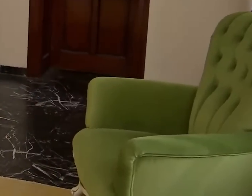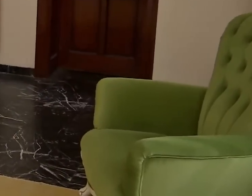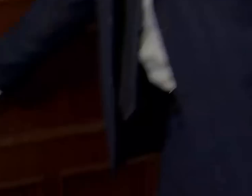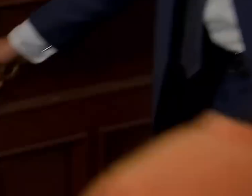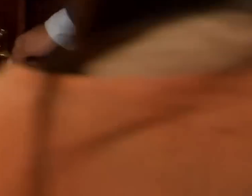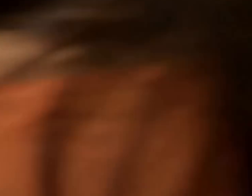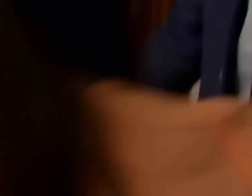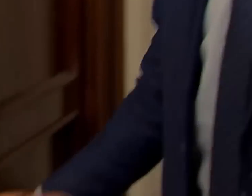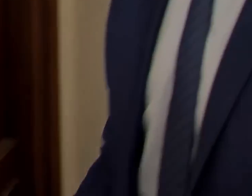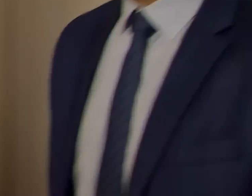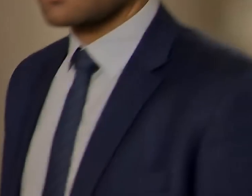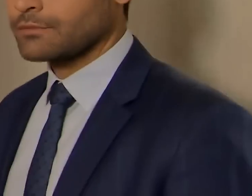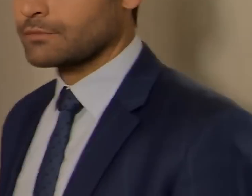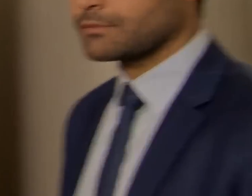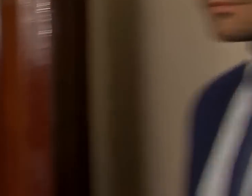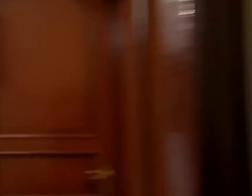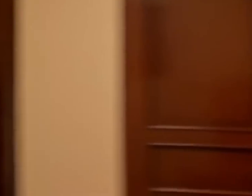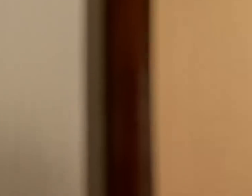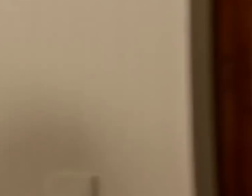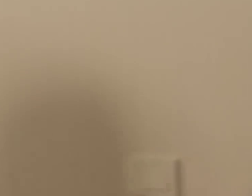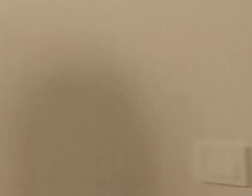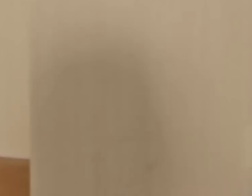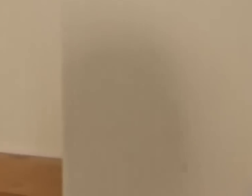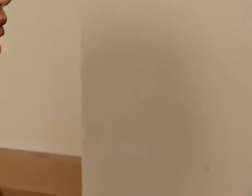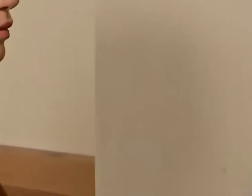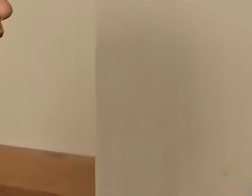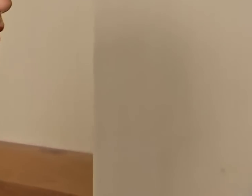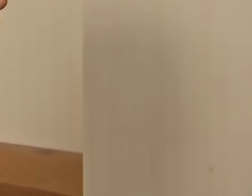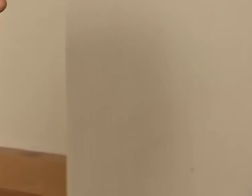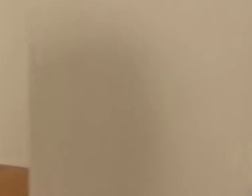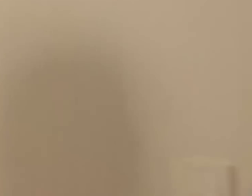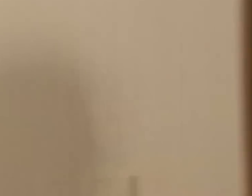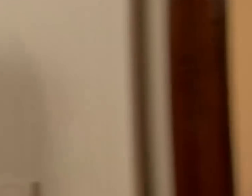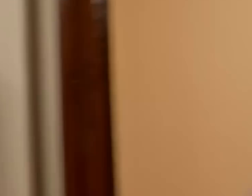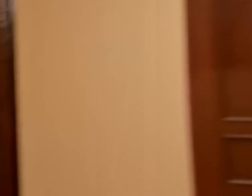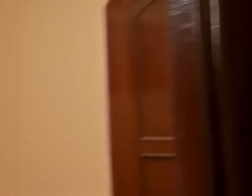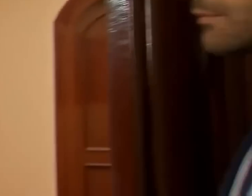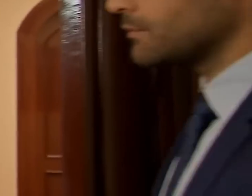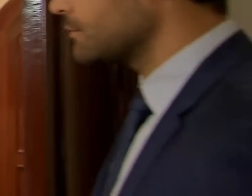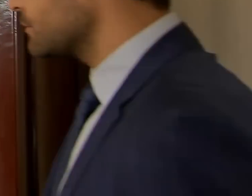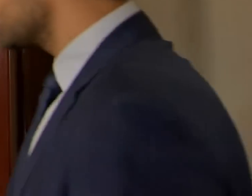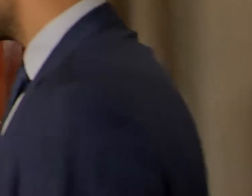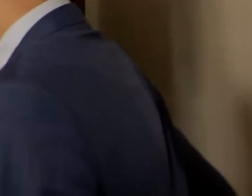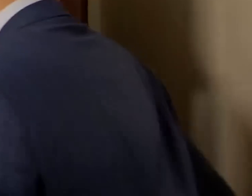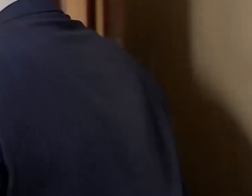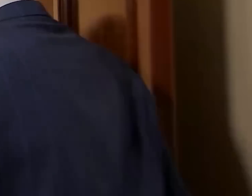Birlikte çıkıyorlar. Ömer kapıyı açıp önden Zehra'nın çıkmasını bekledi. Zehra baş sallayıp teşekkür etti, çıktı.